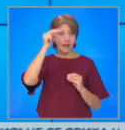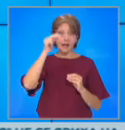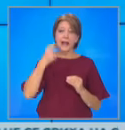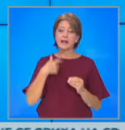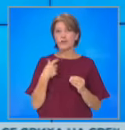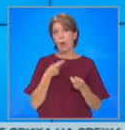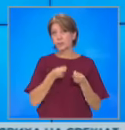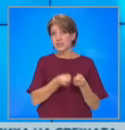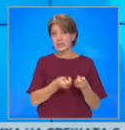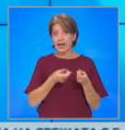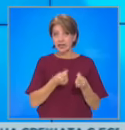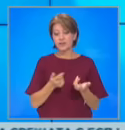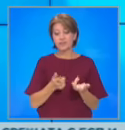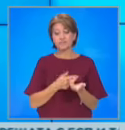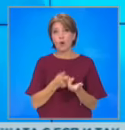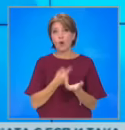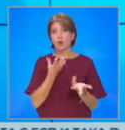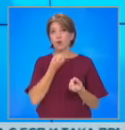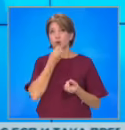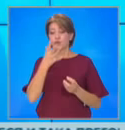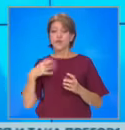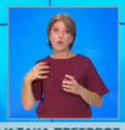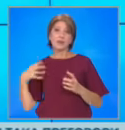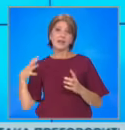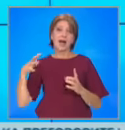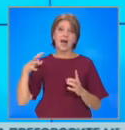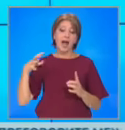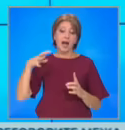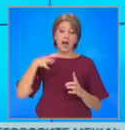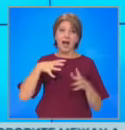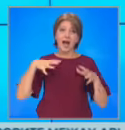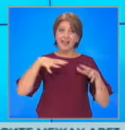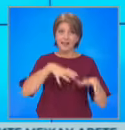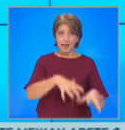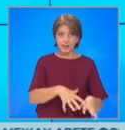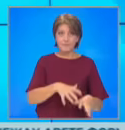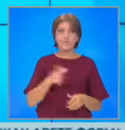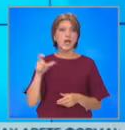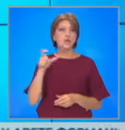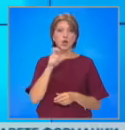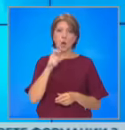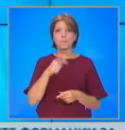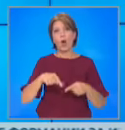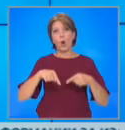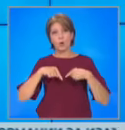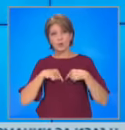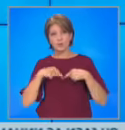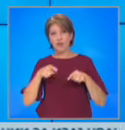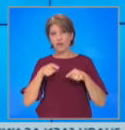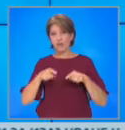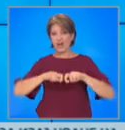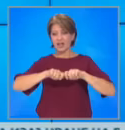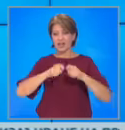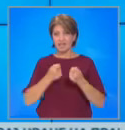от зачестилите случаи на атаки и проява на агресия, провокирани от омраза към страната ни. Скопие осъжда вандалския акт и се ангажира